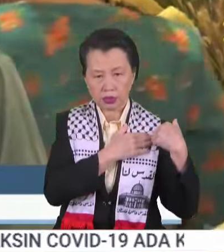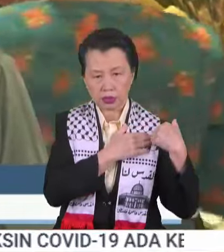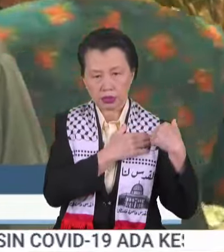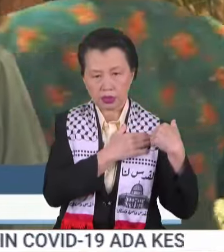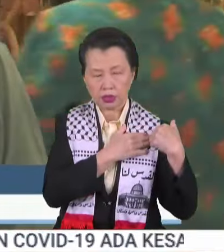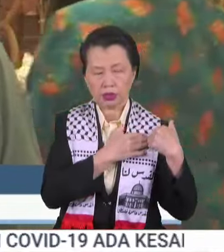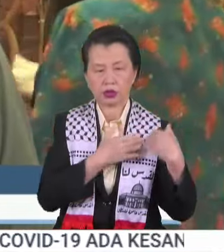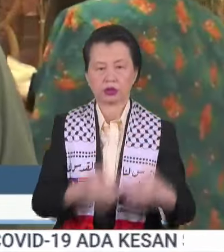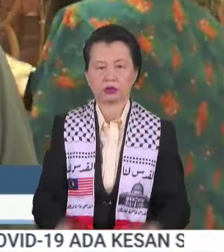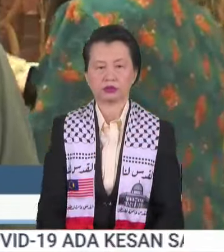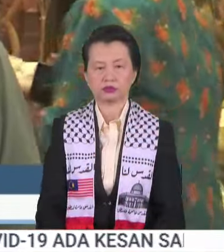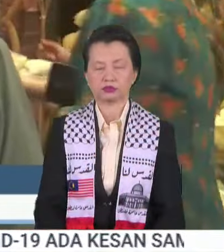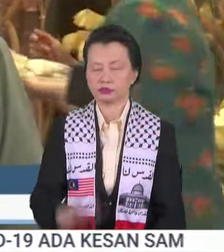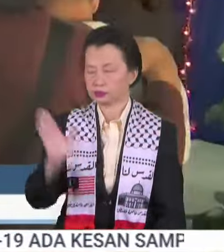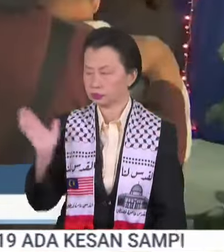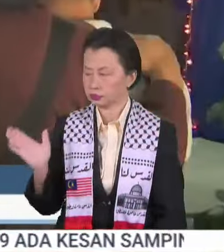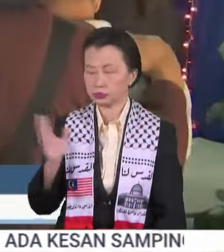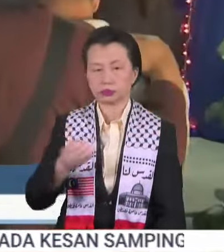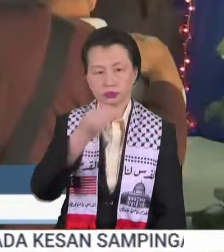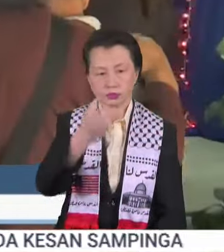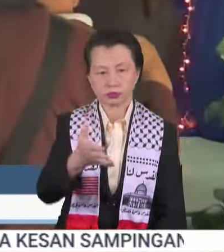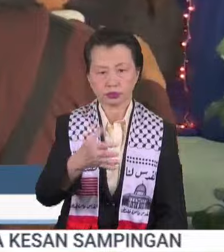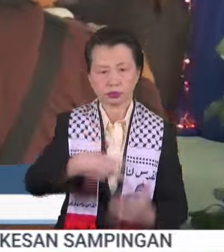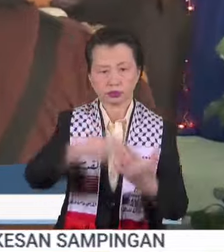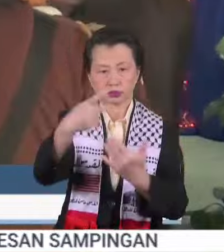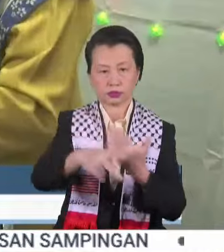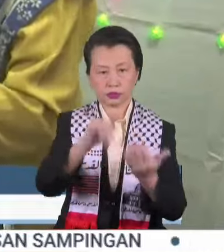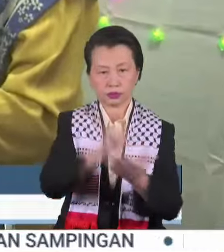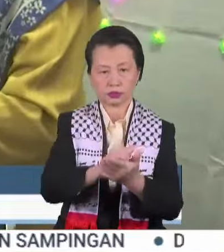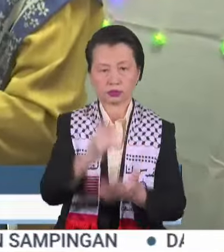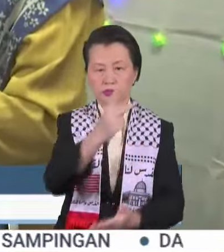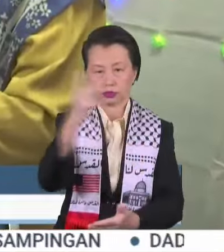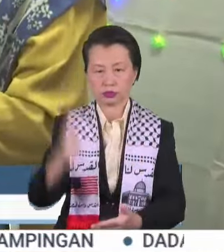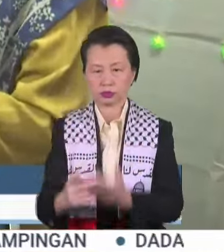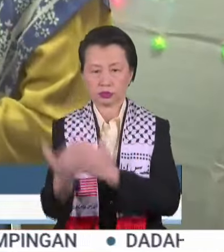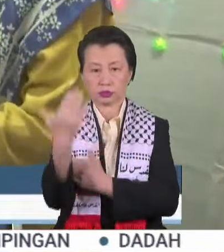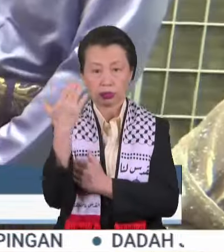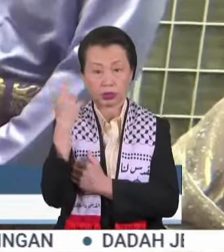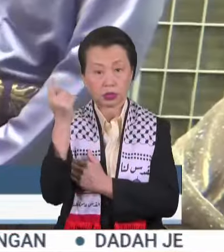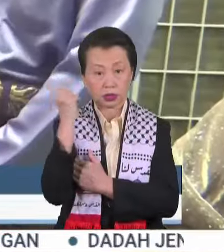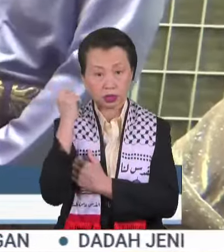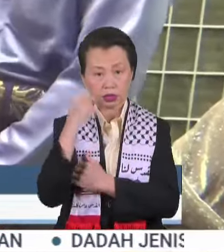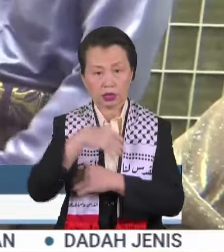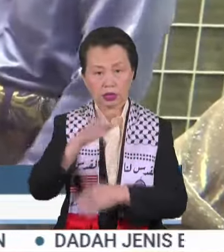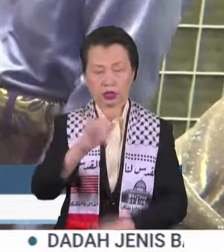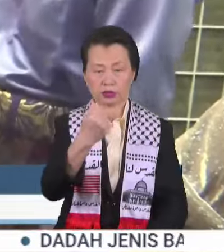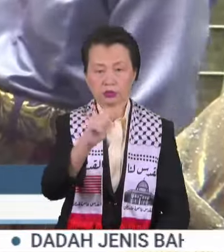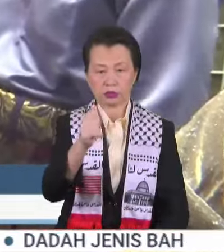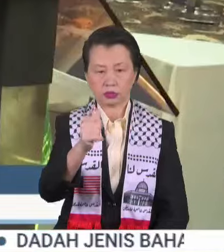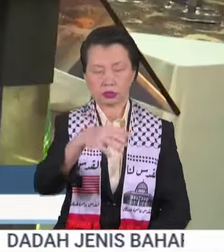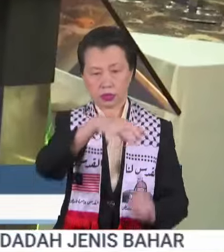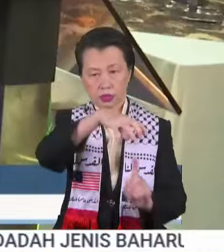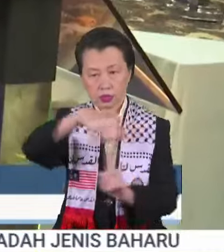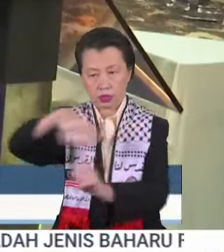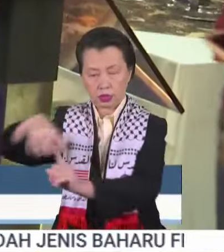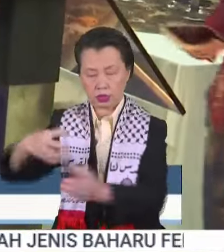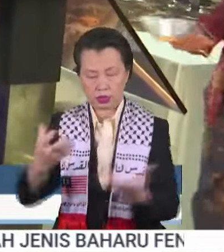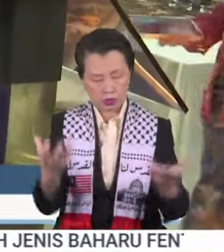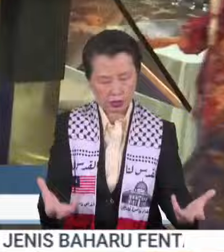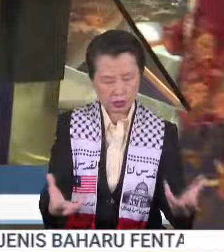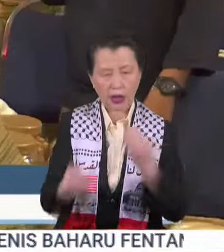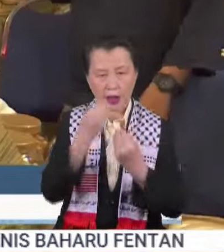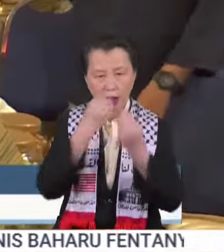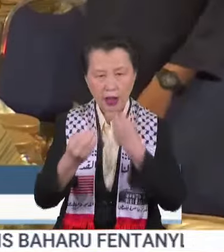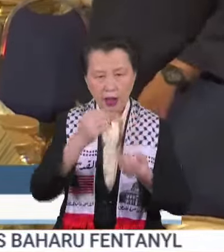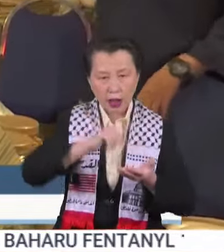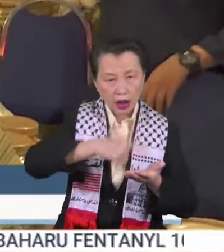dan laksanakan. Beliau memberitahu demikian dalam program tersebut di Kuching pagi tadi. Lebih 10 reruai menghidangkan makanan tradisional